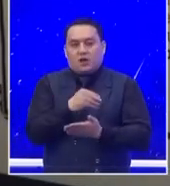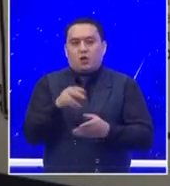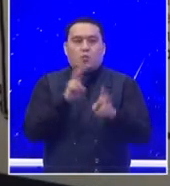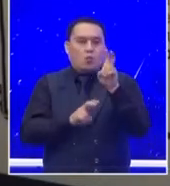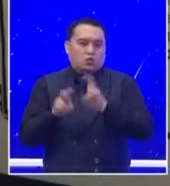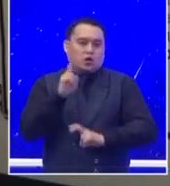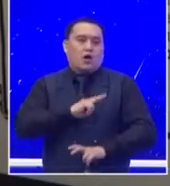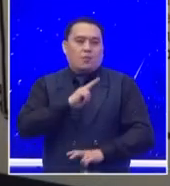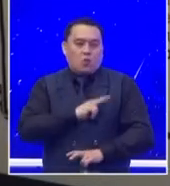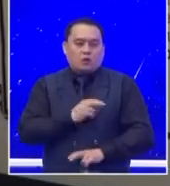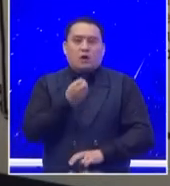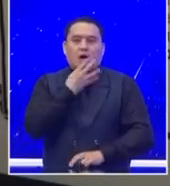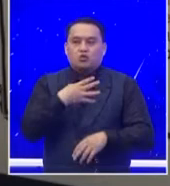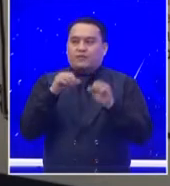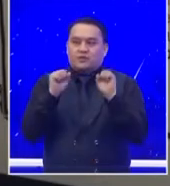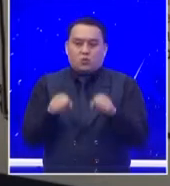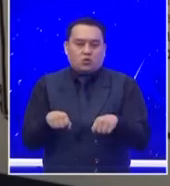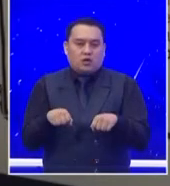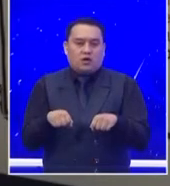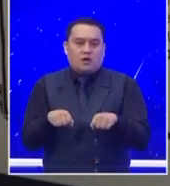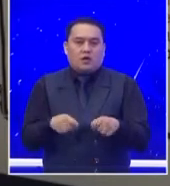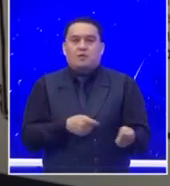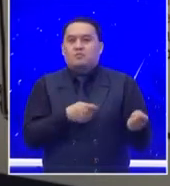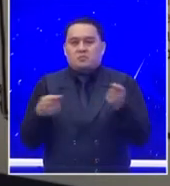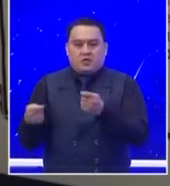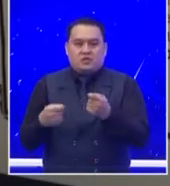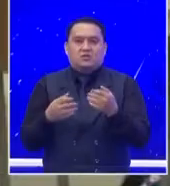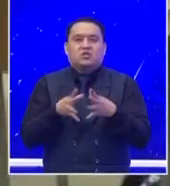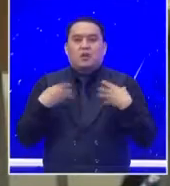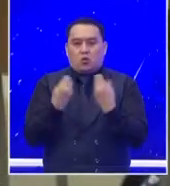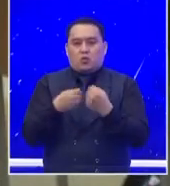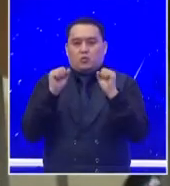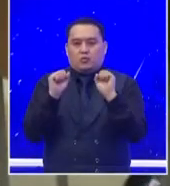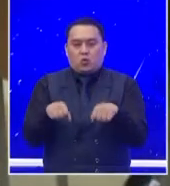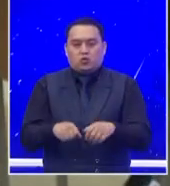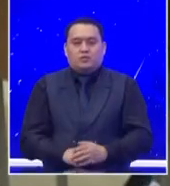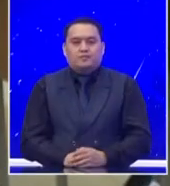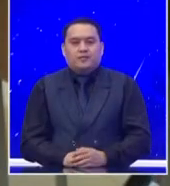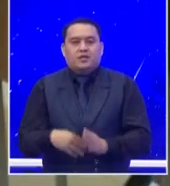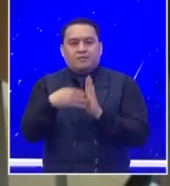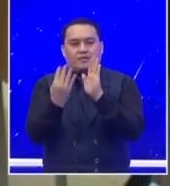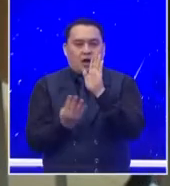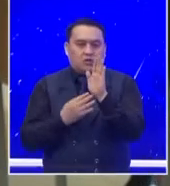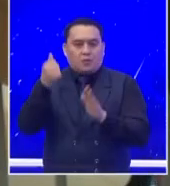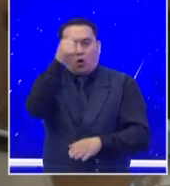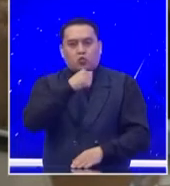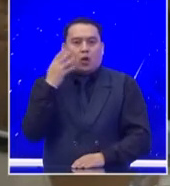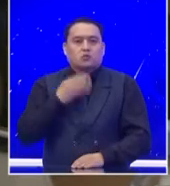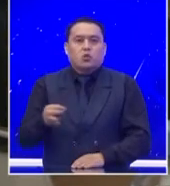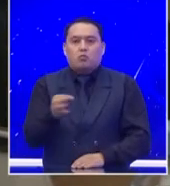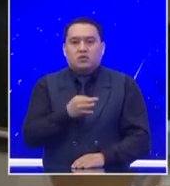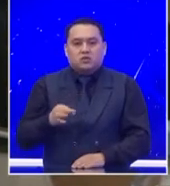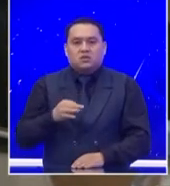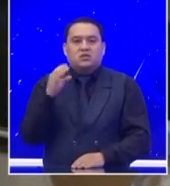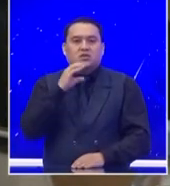поисках работы. Это хорошая возможность. Можно переезжать даже с семьей. Стоит отметить, в 2019 году из Алматинской